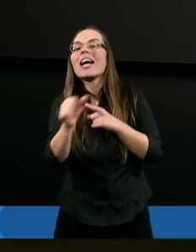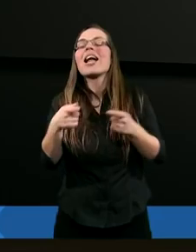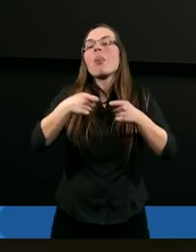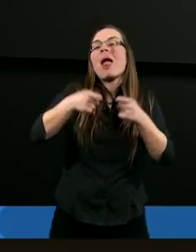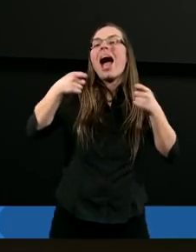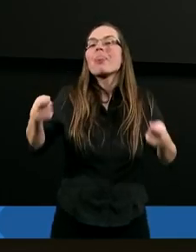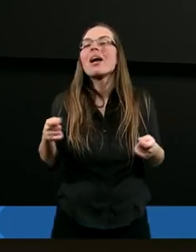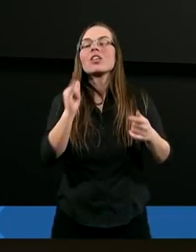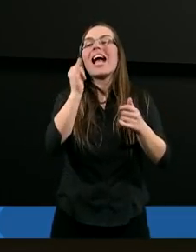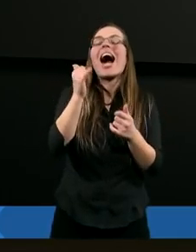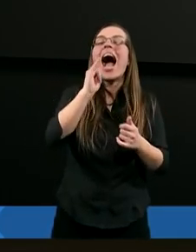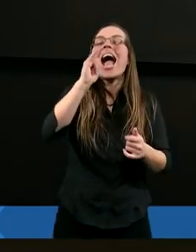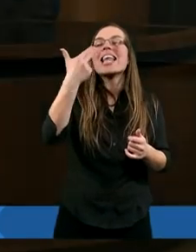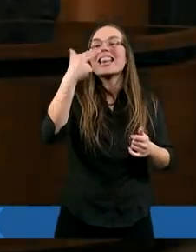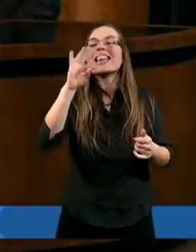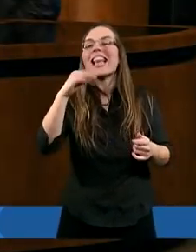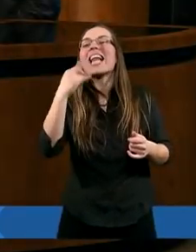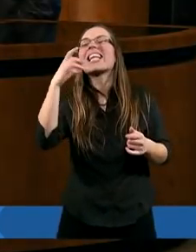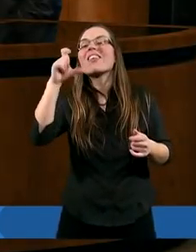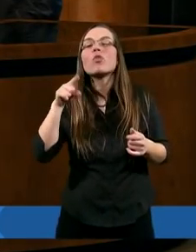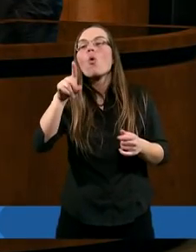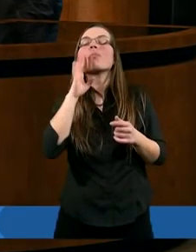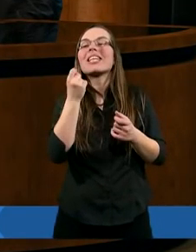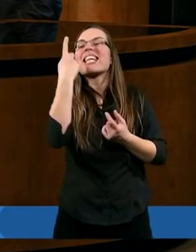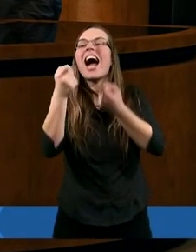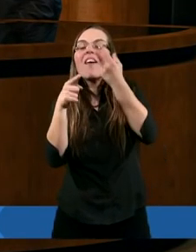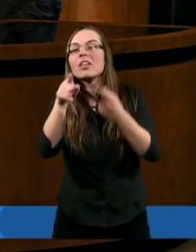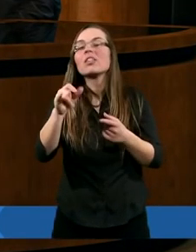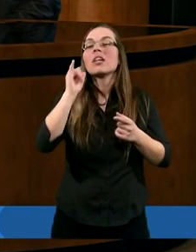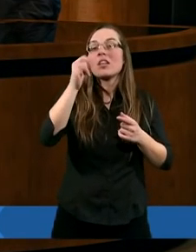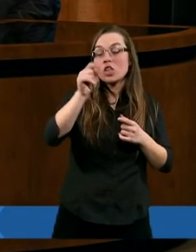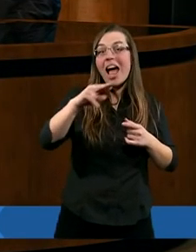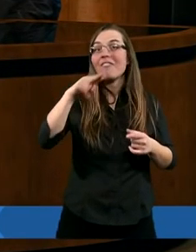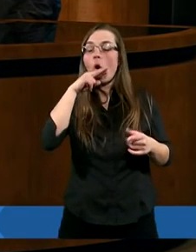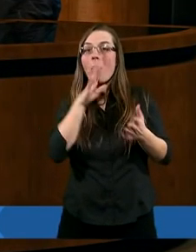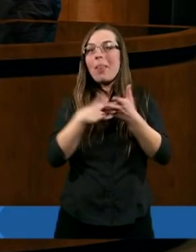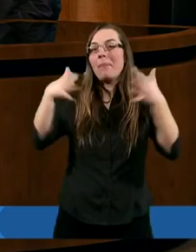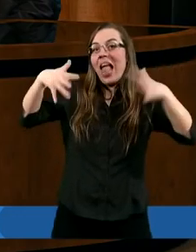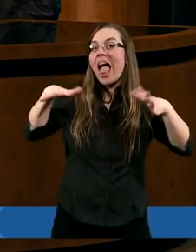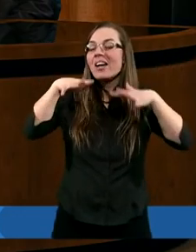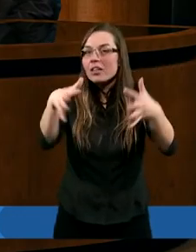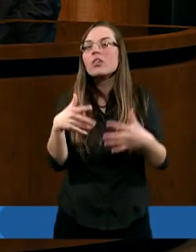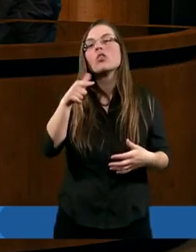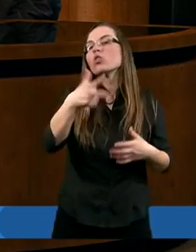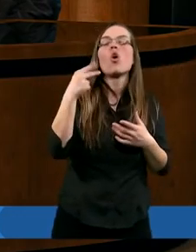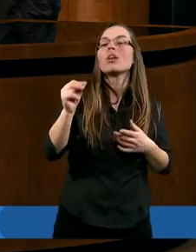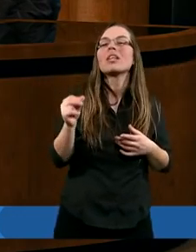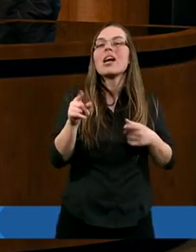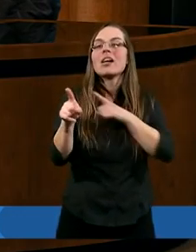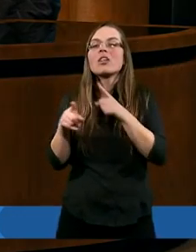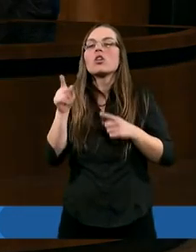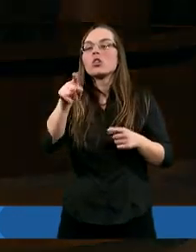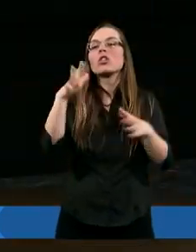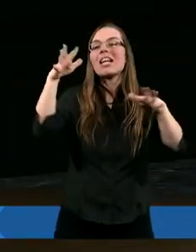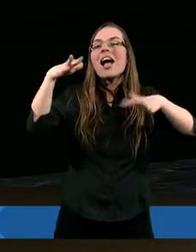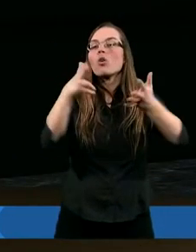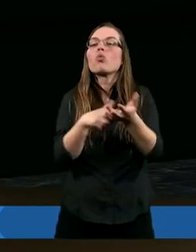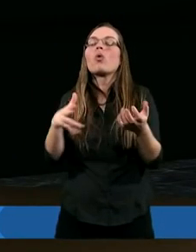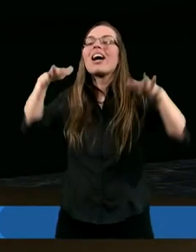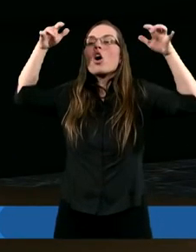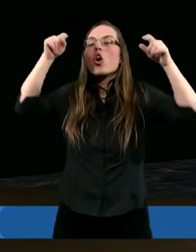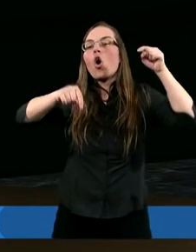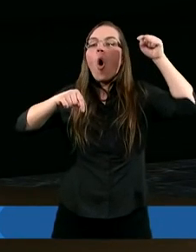natężenie, jaka jest intensywność tego zjawiska. Jak mówimy, że deszcz leje, to nie jest deszczyk, który